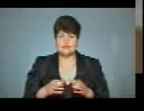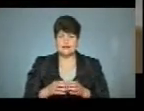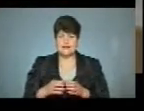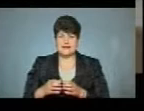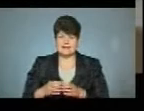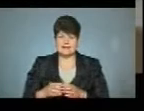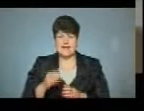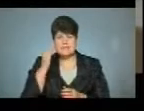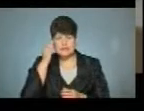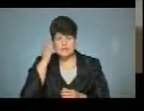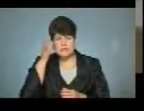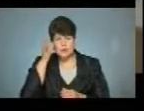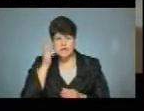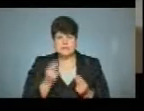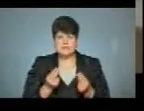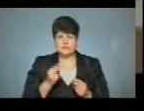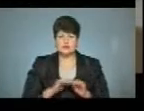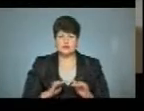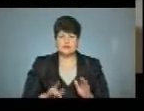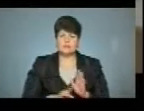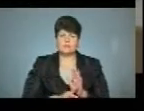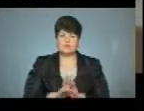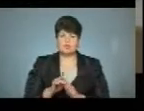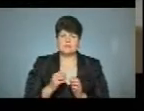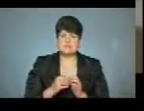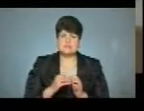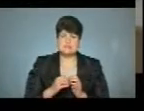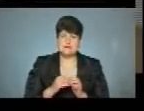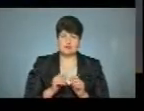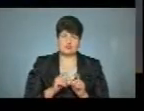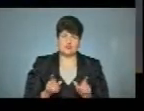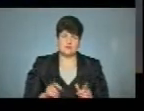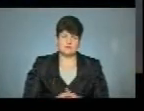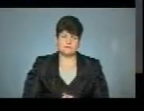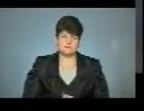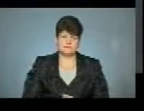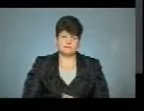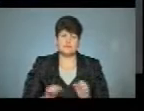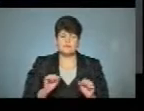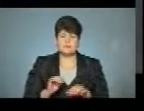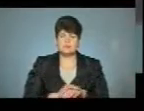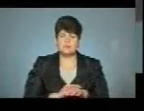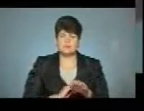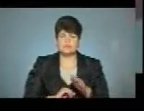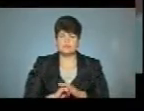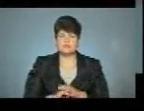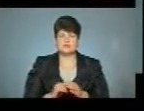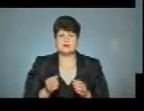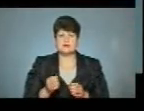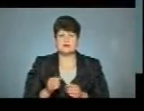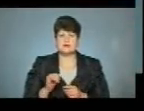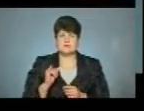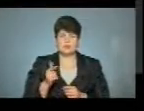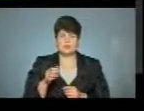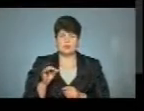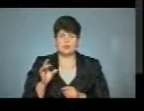для інтелектуальних ігор дітей початкової і середньої школи. Керівник благодійного фонду «Світло реформації» Іван